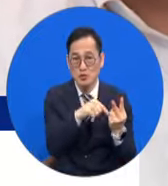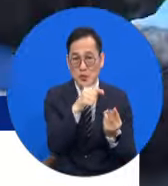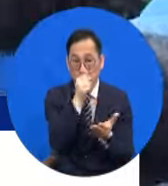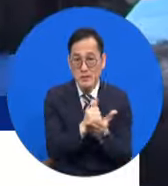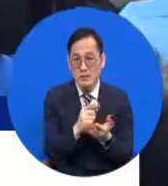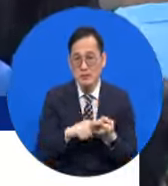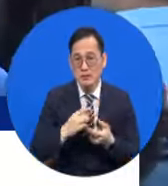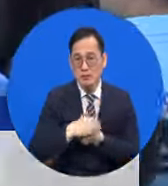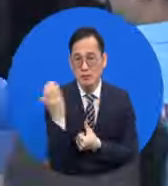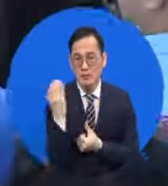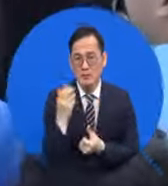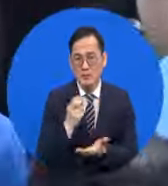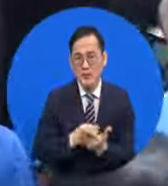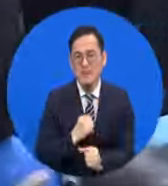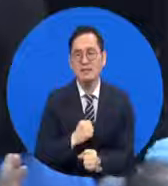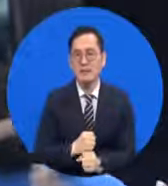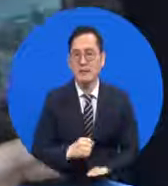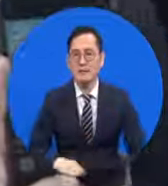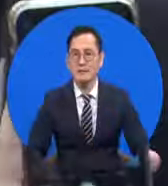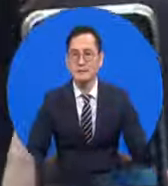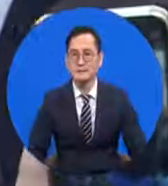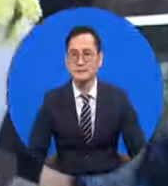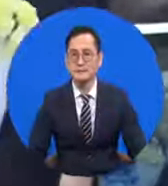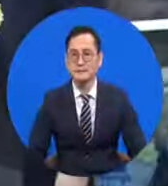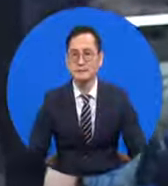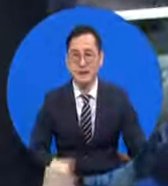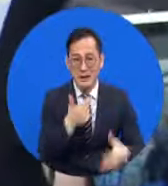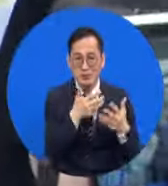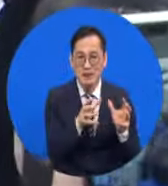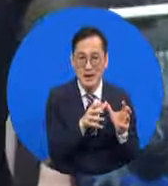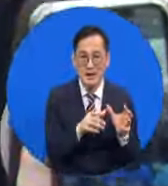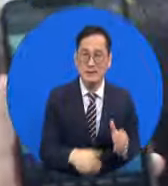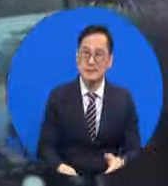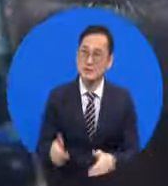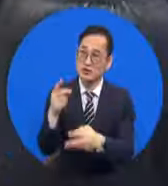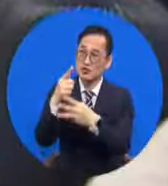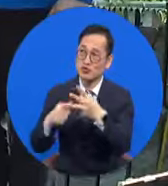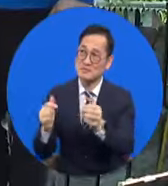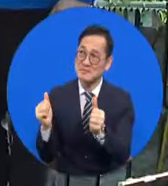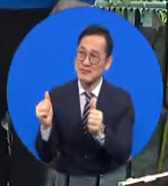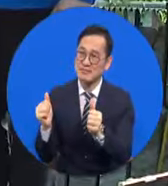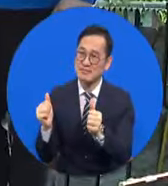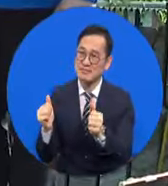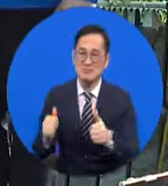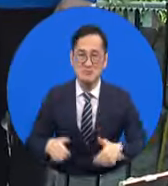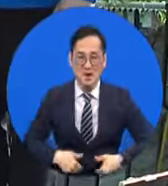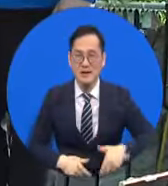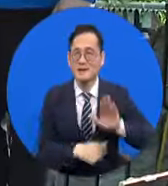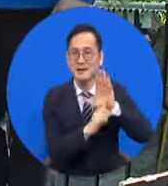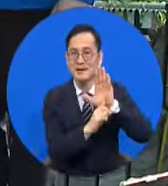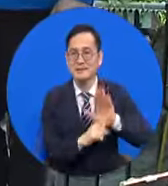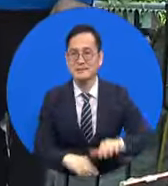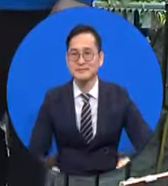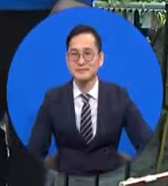겁니다. 민주당은 정권 심판론으로 공식 선거운동 기간을 채웠습니다. 이재명 대표는 대통령